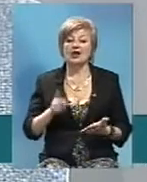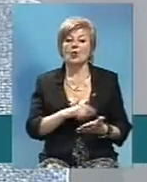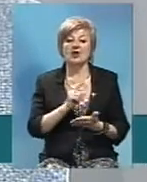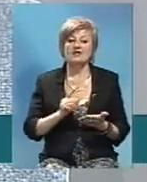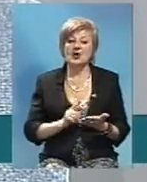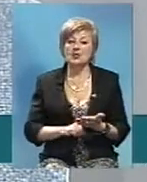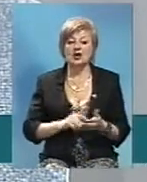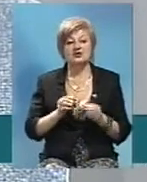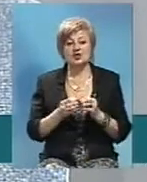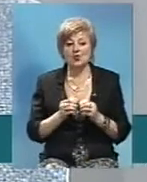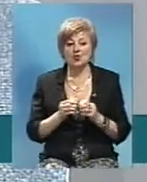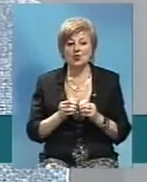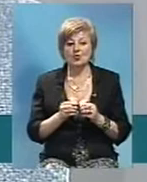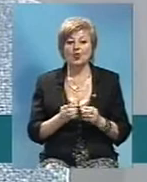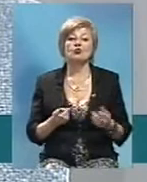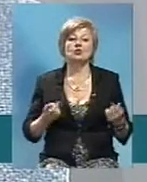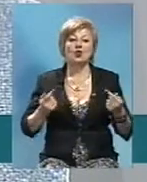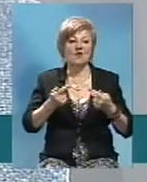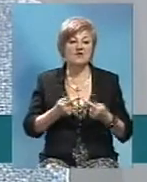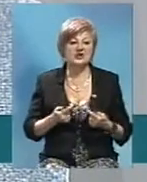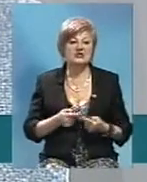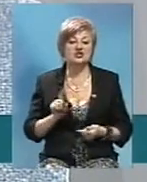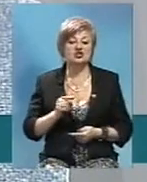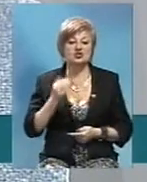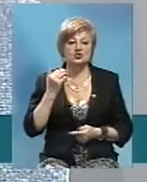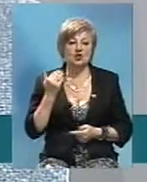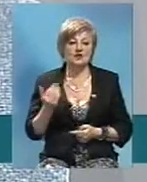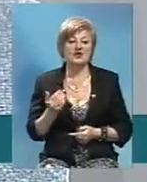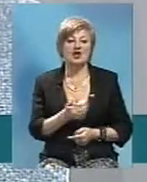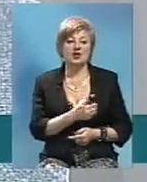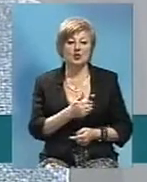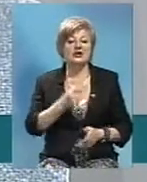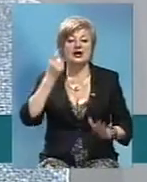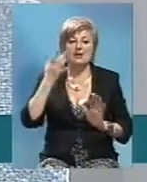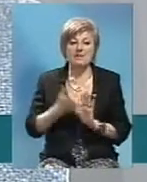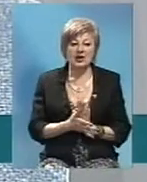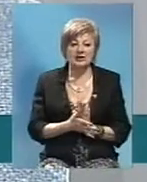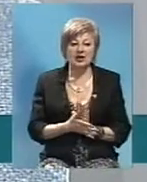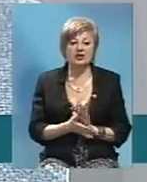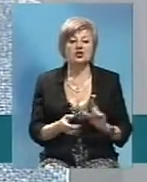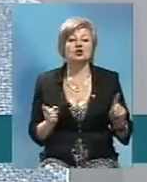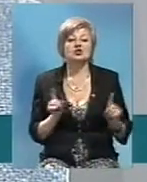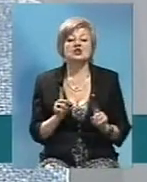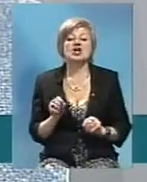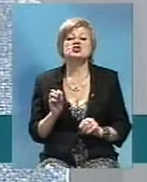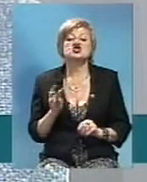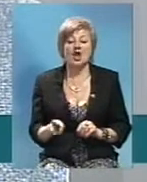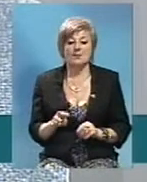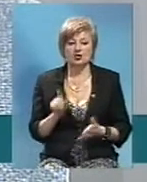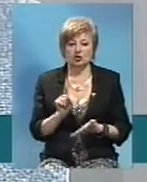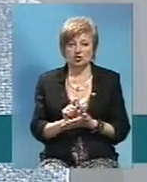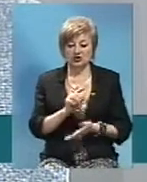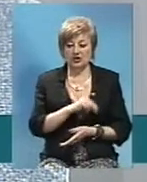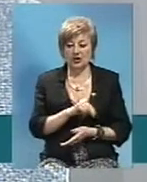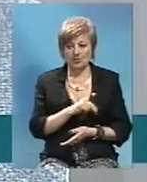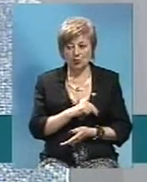яку проблему насамперед треба вирішити? Мені сподобалось, Катерина, що ви і намагалися зрозуміти, що, над чим ми маємо працювати, над чим насамперед, на вашу